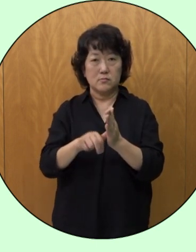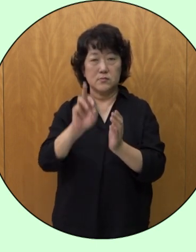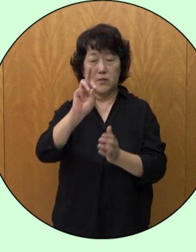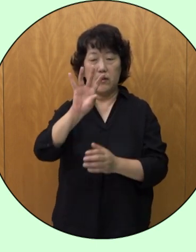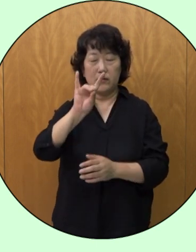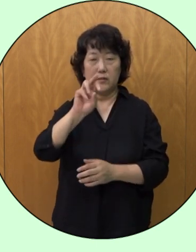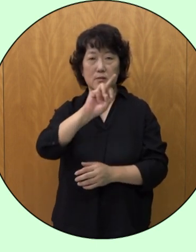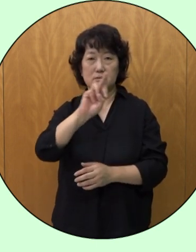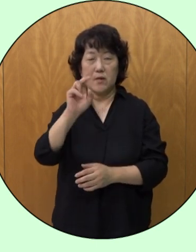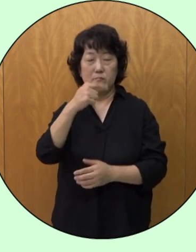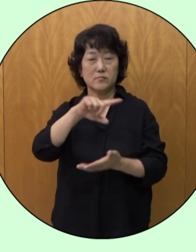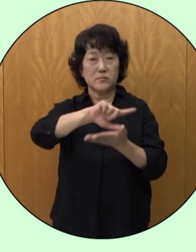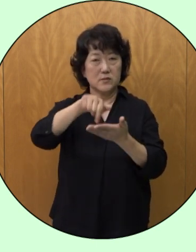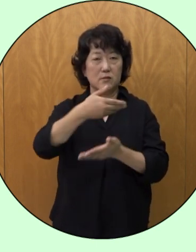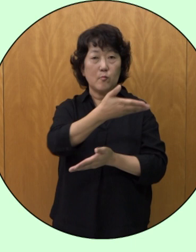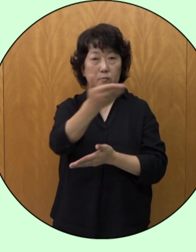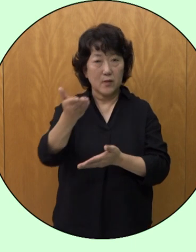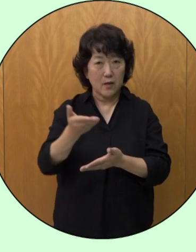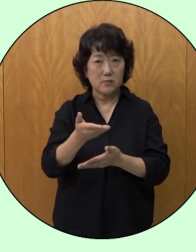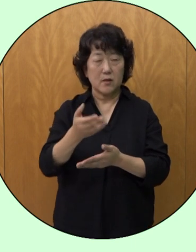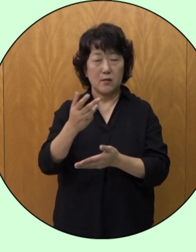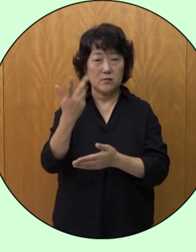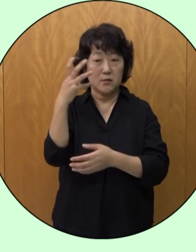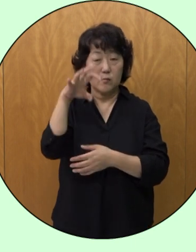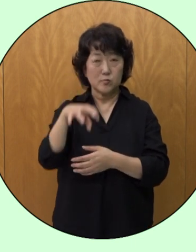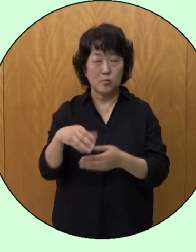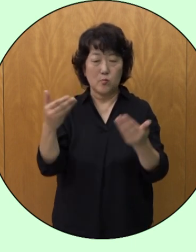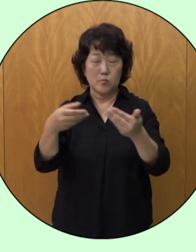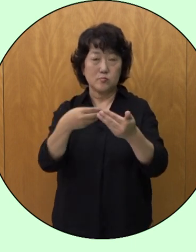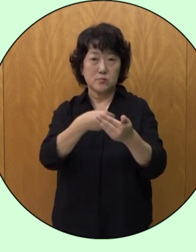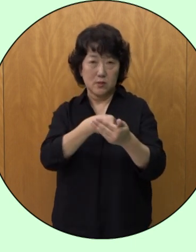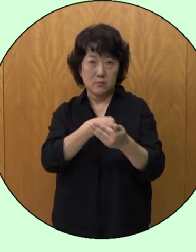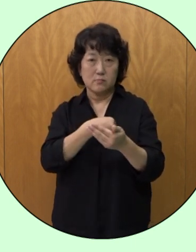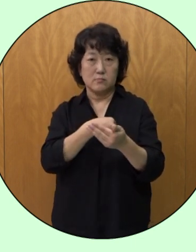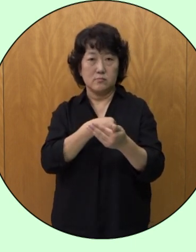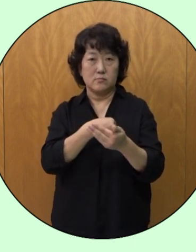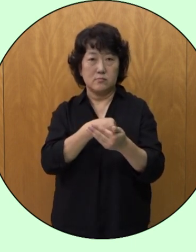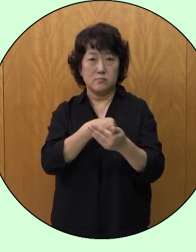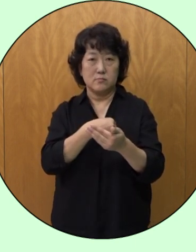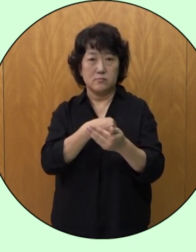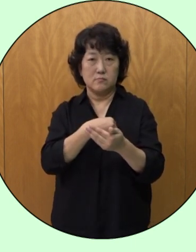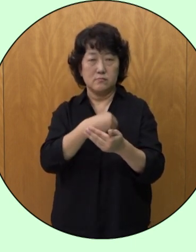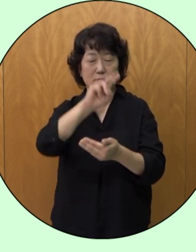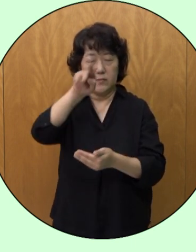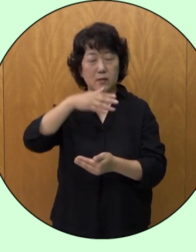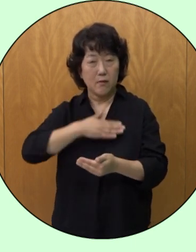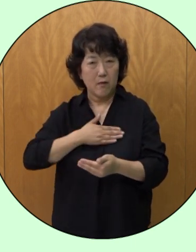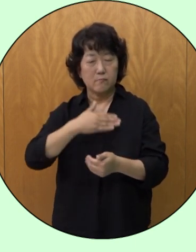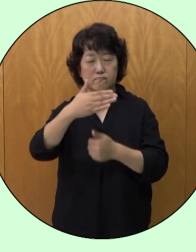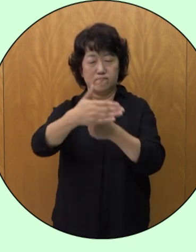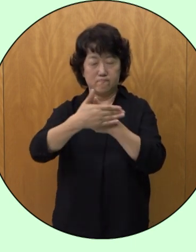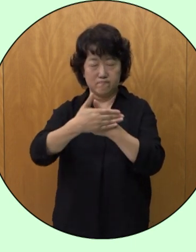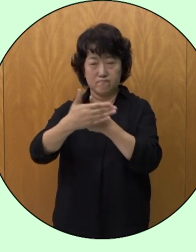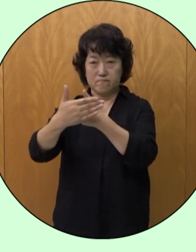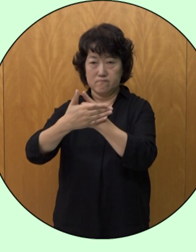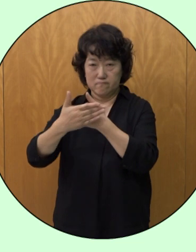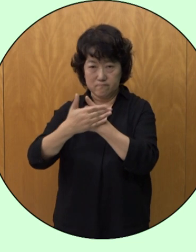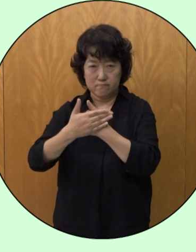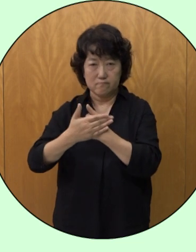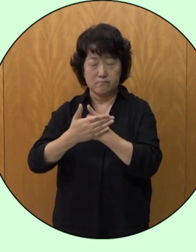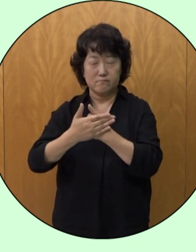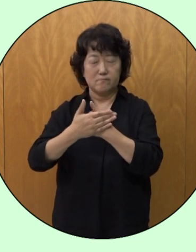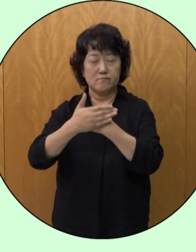様、並びに今治市役所の職員の皆様にですね、多大なるご理解とご協力をいただきましたことをこの場を借り